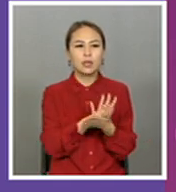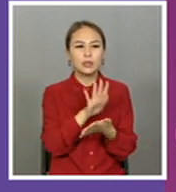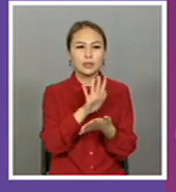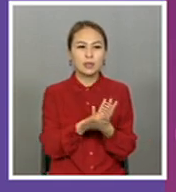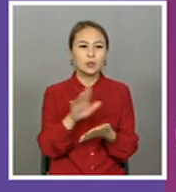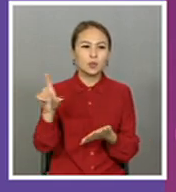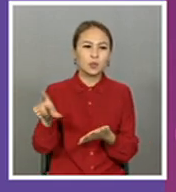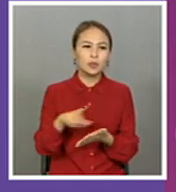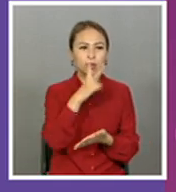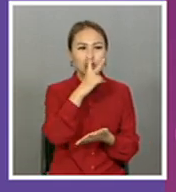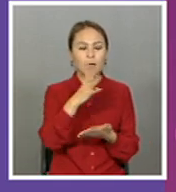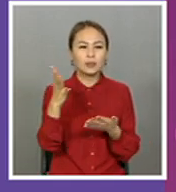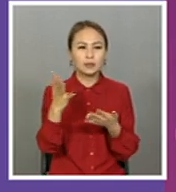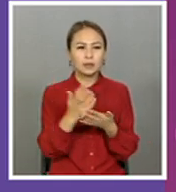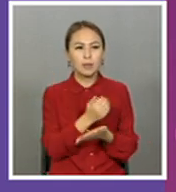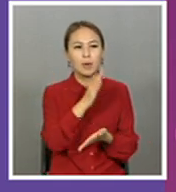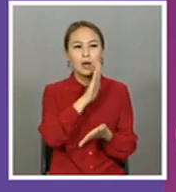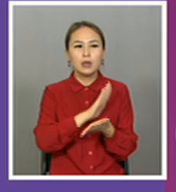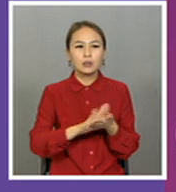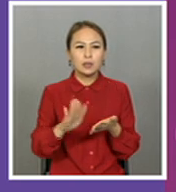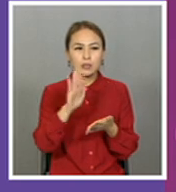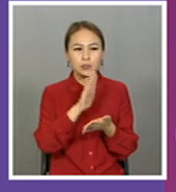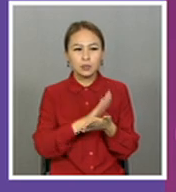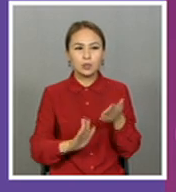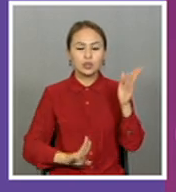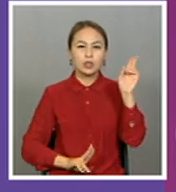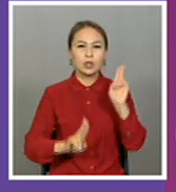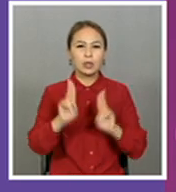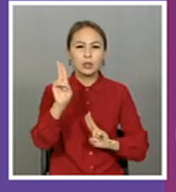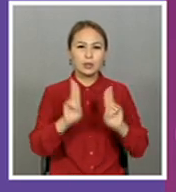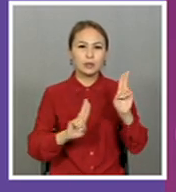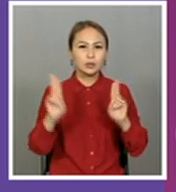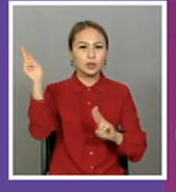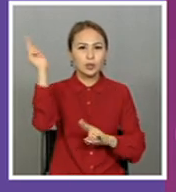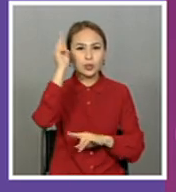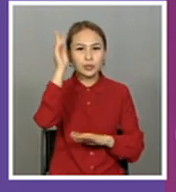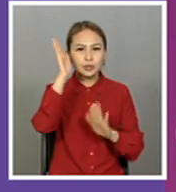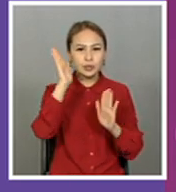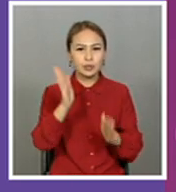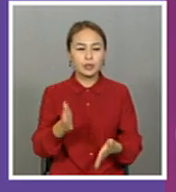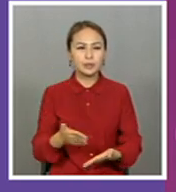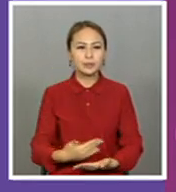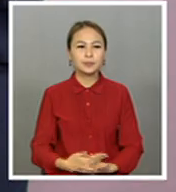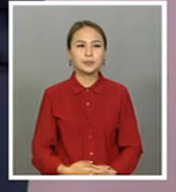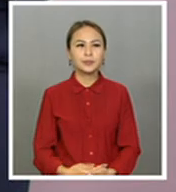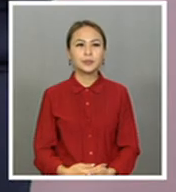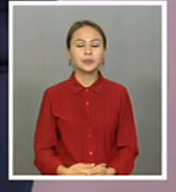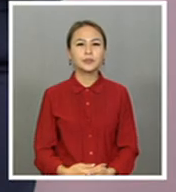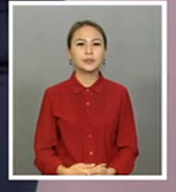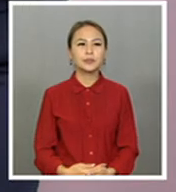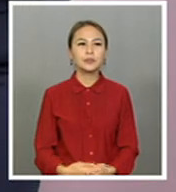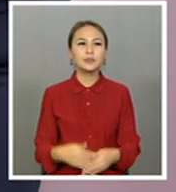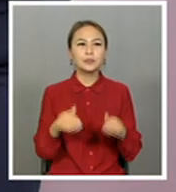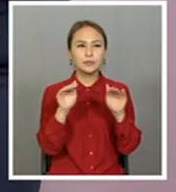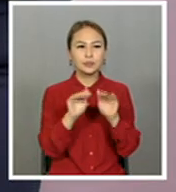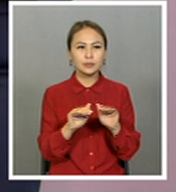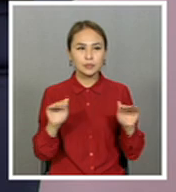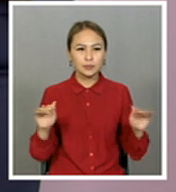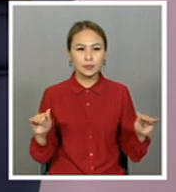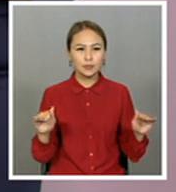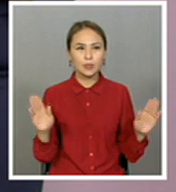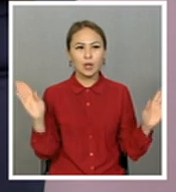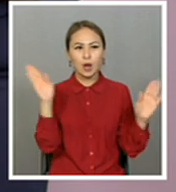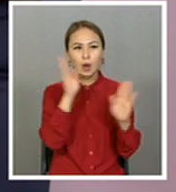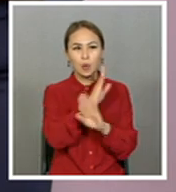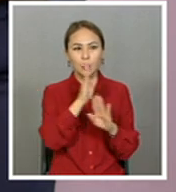Ауаның ластану жолдарын анықтап, тазарту шараларын үйренесіңдер. Балалар,